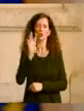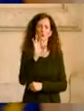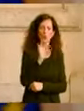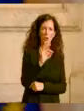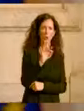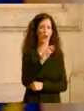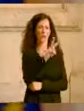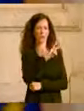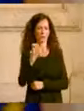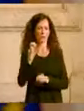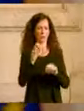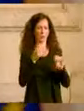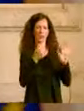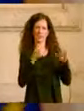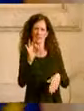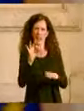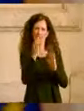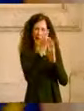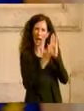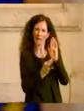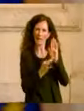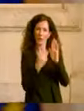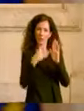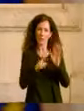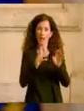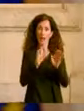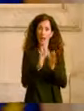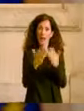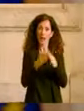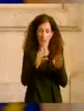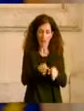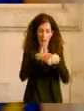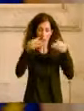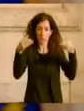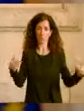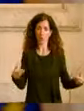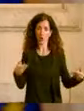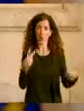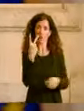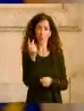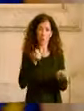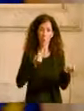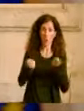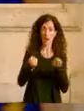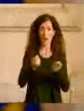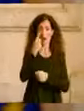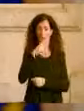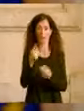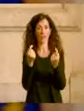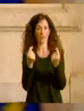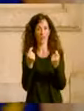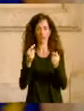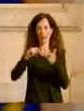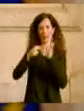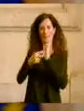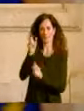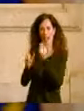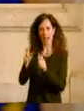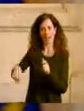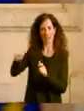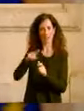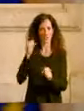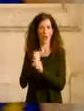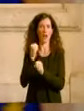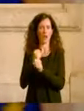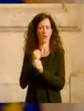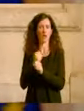250-60 articoli, quel librone che sono due manovre finanziarie, ovviamente i tecnici stanno lavorando, quindi non c'è un